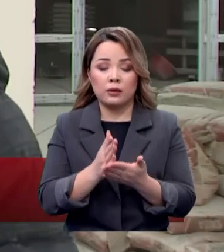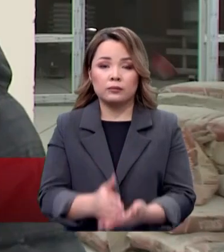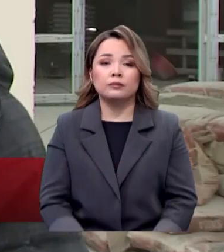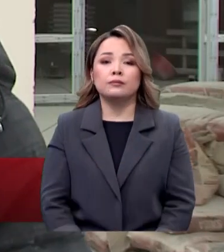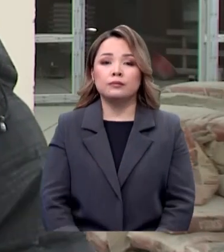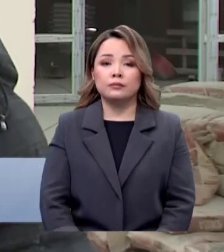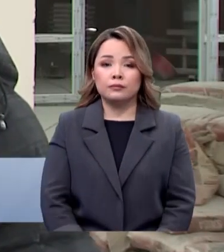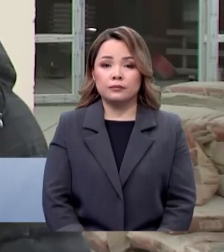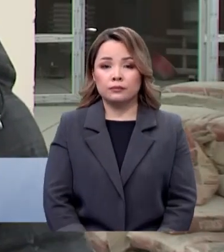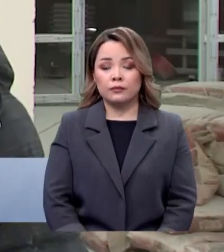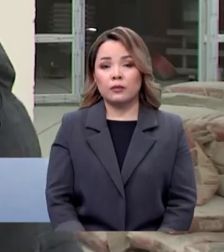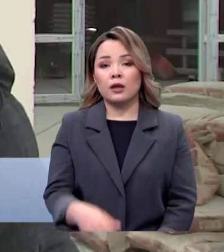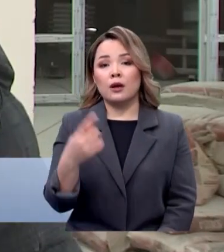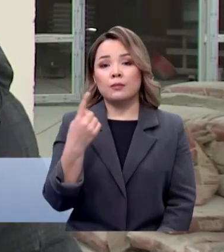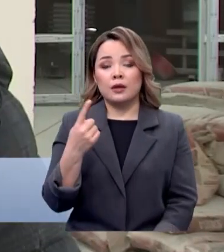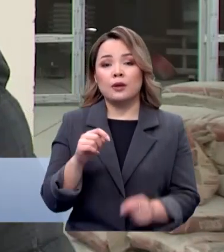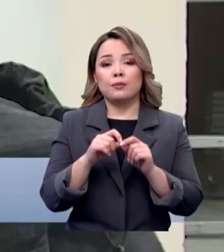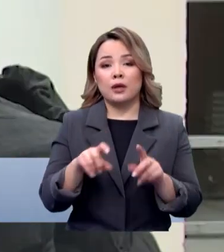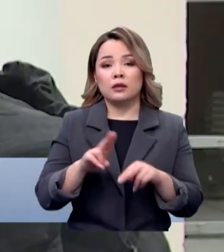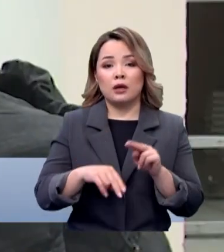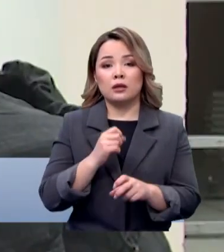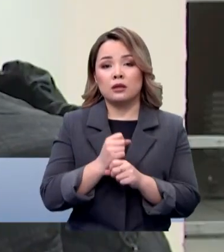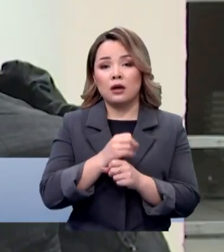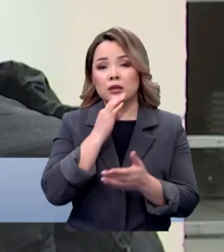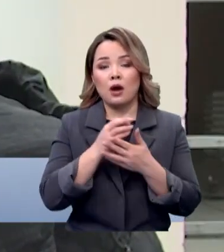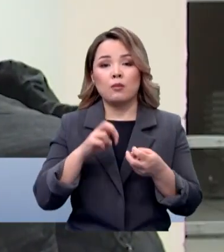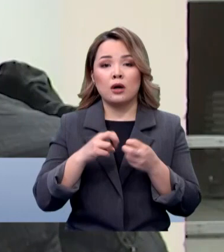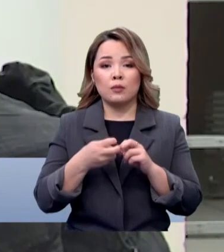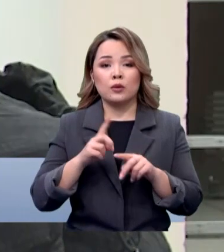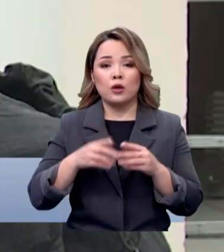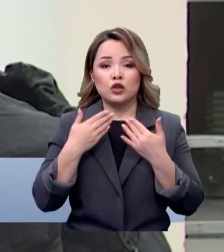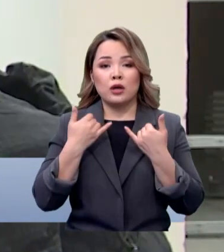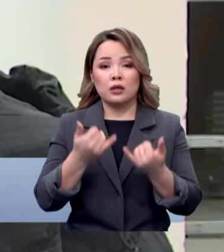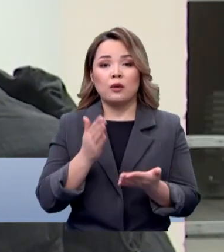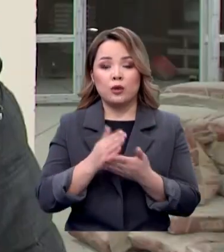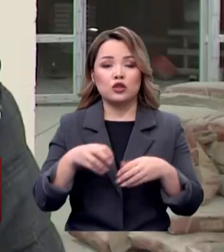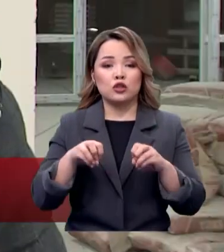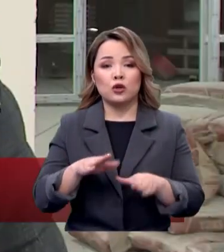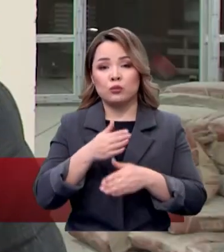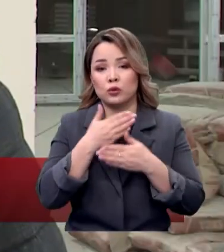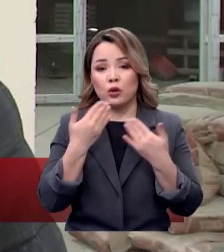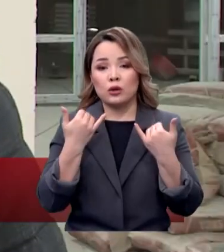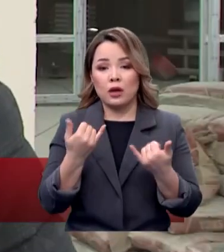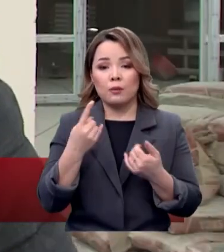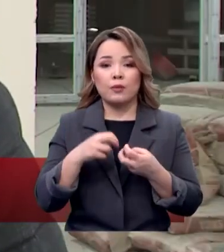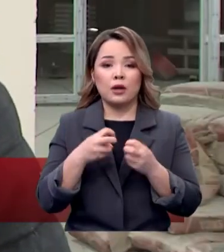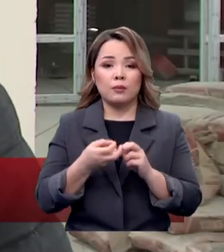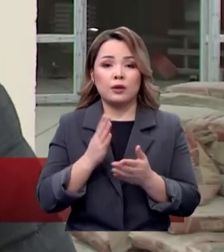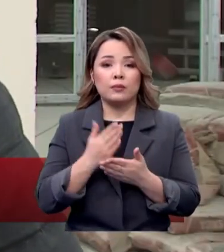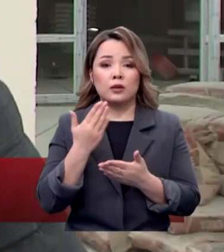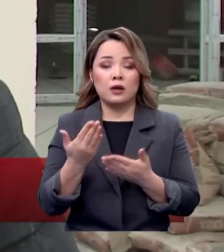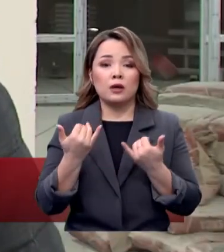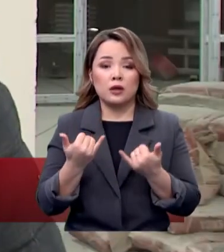тағы 2 мектеп болады. Бірінші сентябрьге дейін. Енді ол проблема кішкене жеңілдеді, но бірақ шешілмейді. Бізде тағы бір проблема,